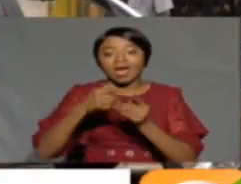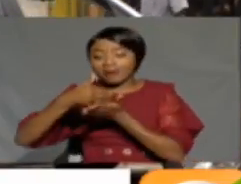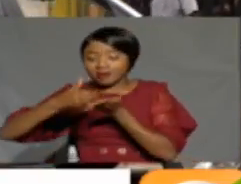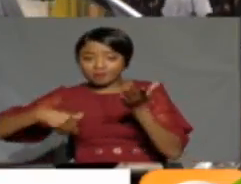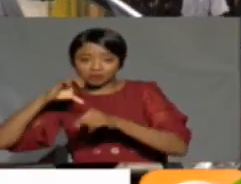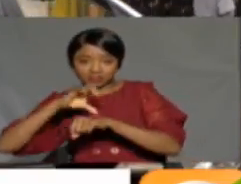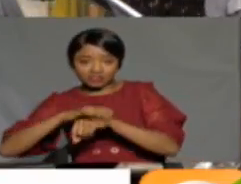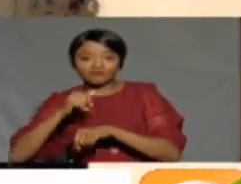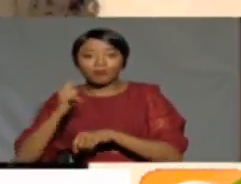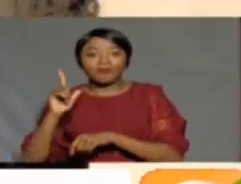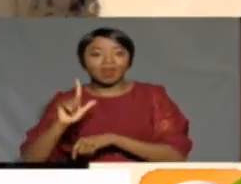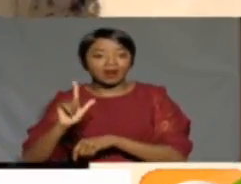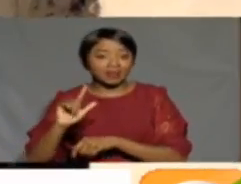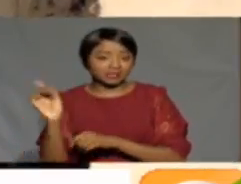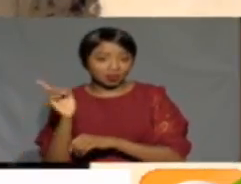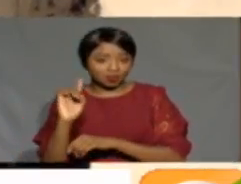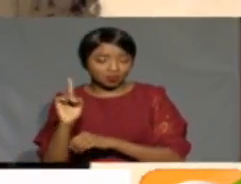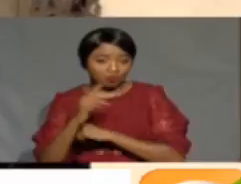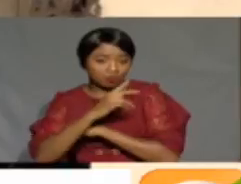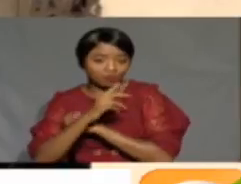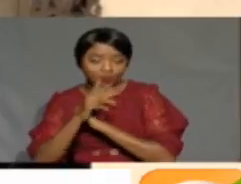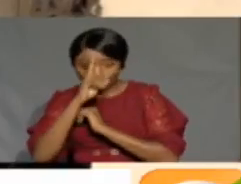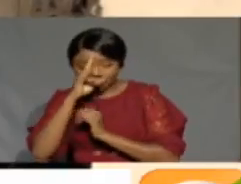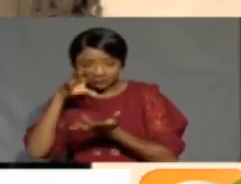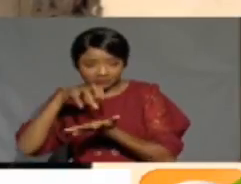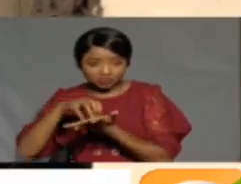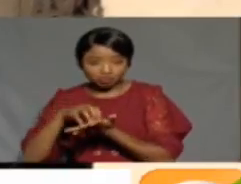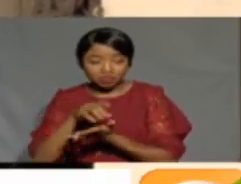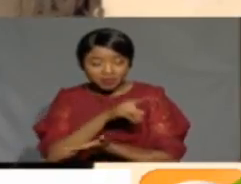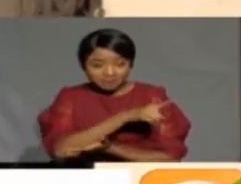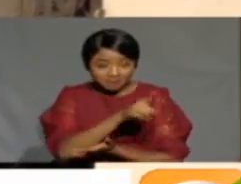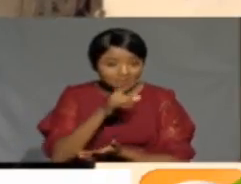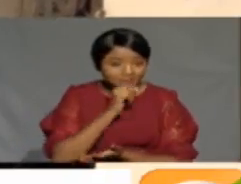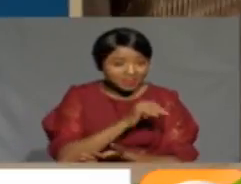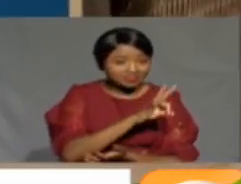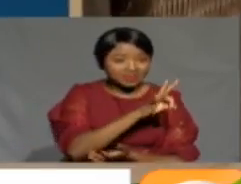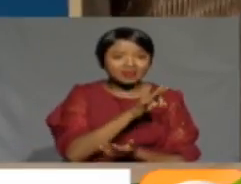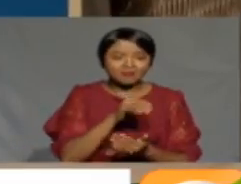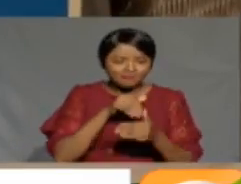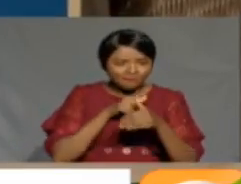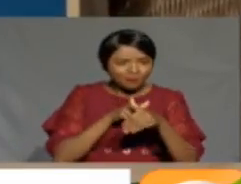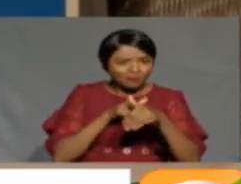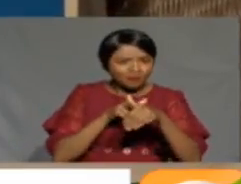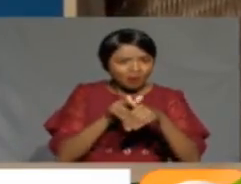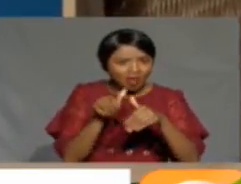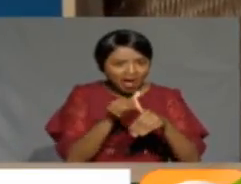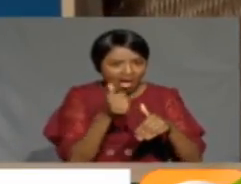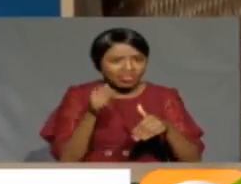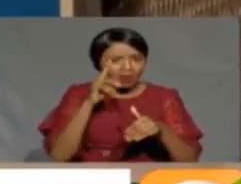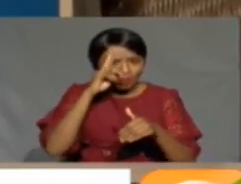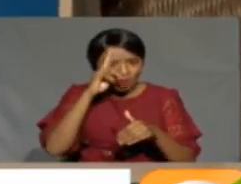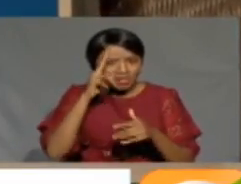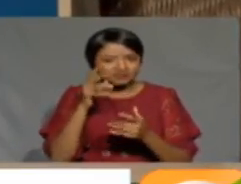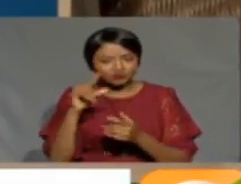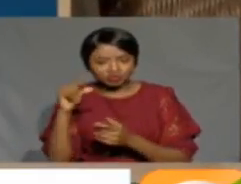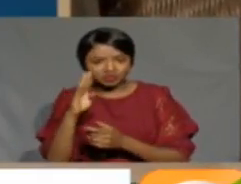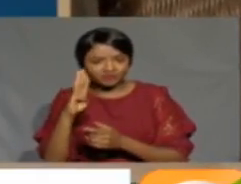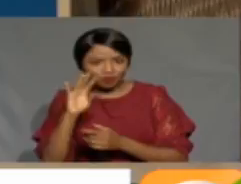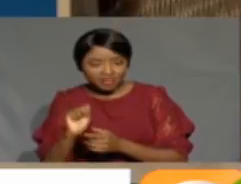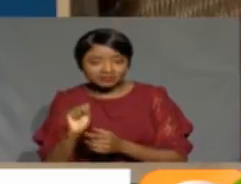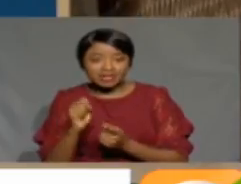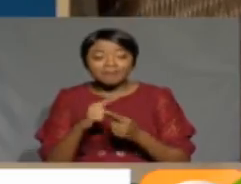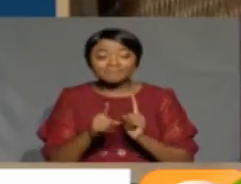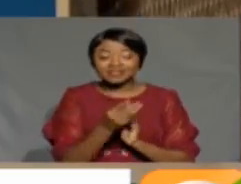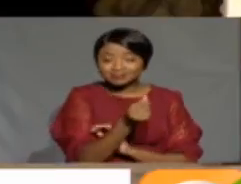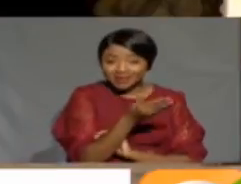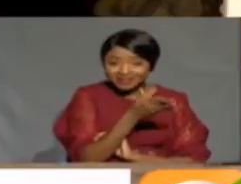Langata, wanaume hao watatu matapeli walikuwa miongoni mwa msafara wa maafisa wengine watano wa G4S. Pesa hizo zilikuwa